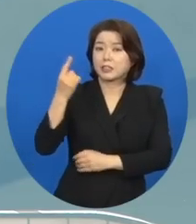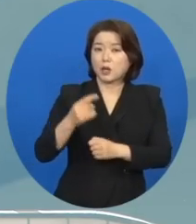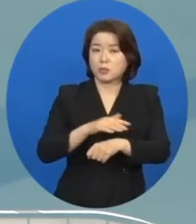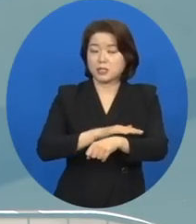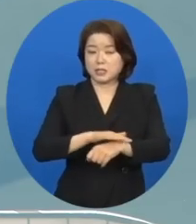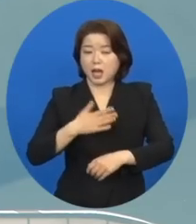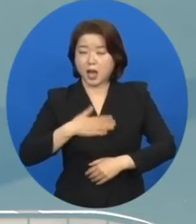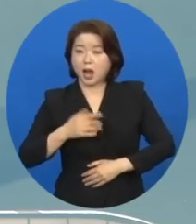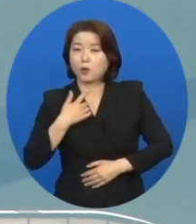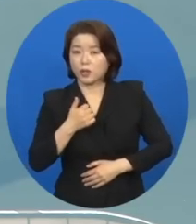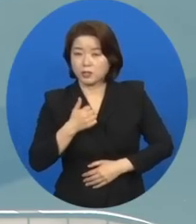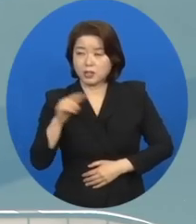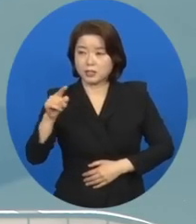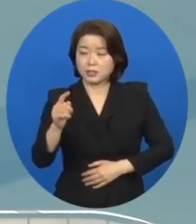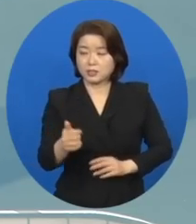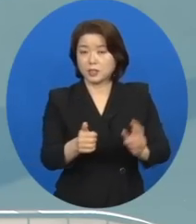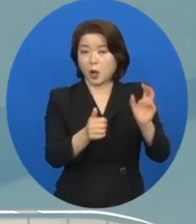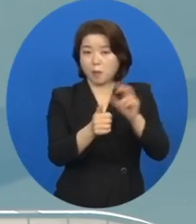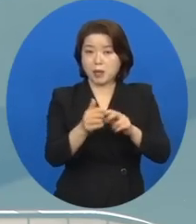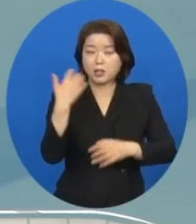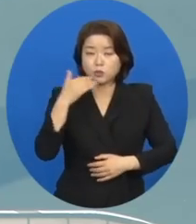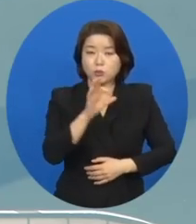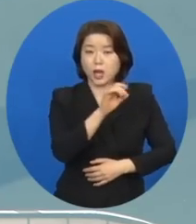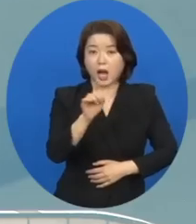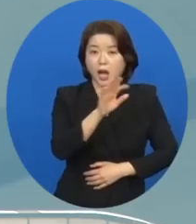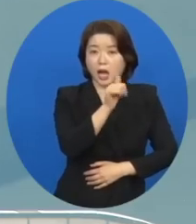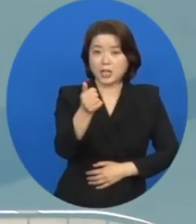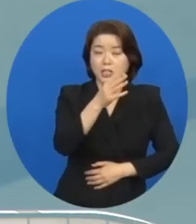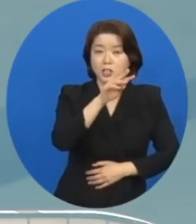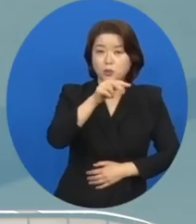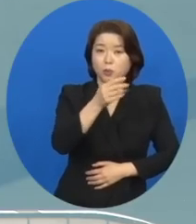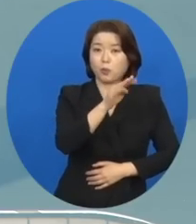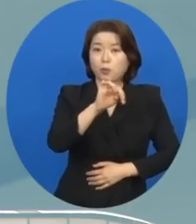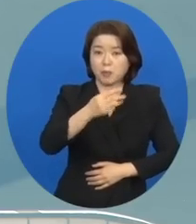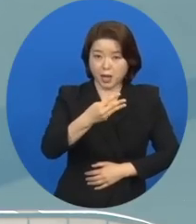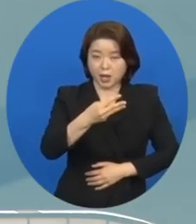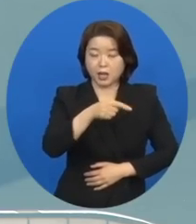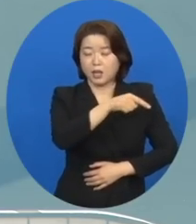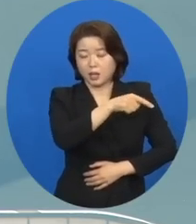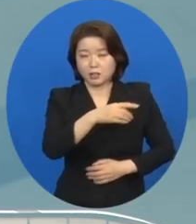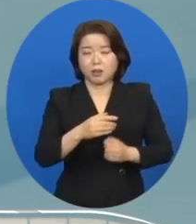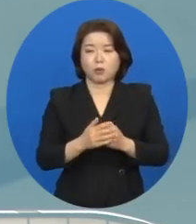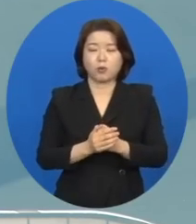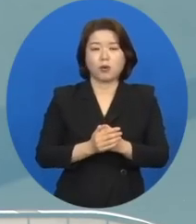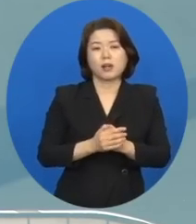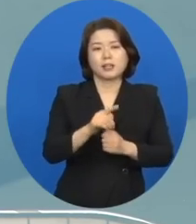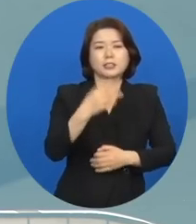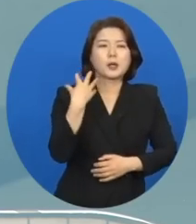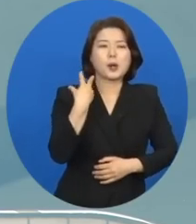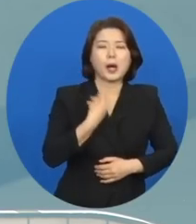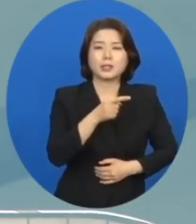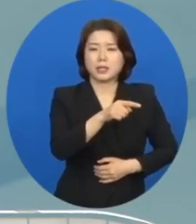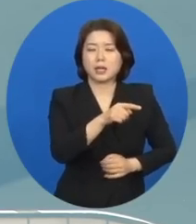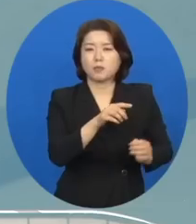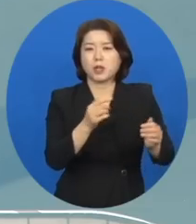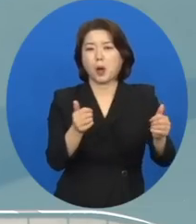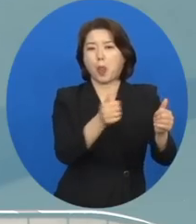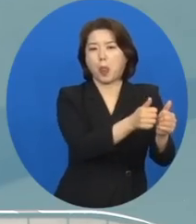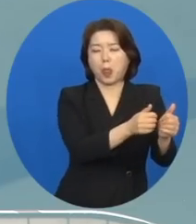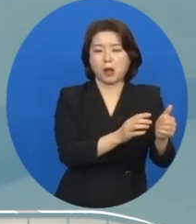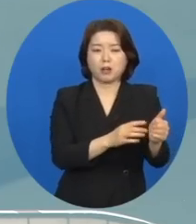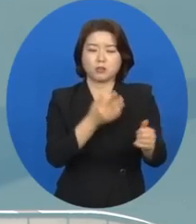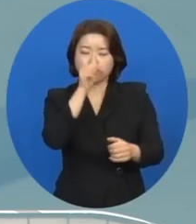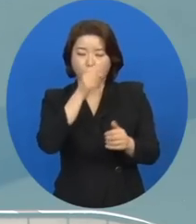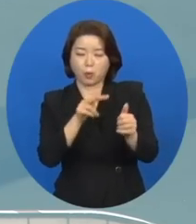알고 있었던 그리고 배신한 아히도벨이라는 책략가가 이 압살롬에게 아주 좋은 정보를